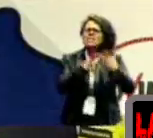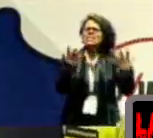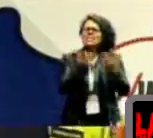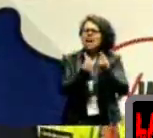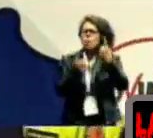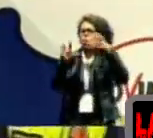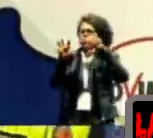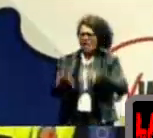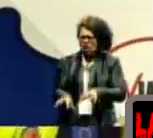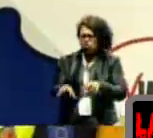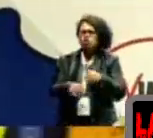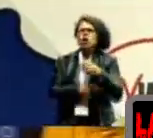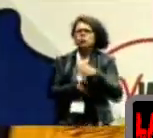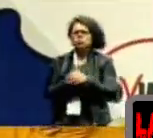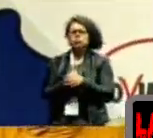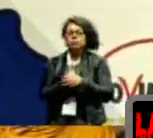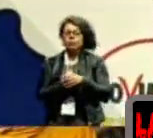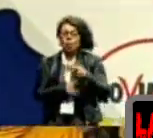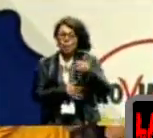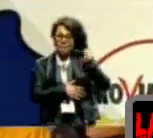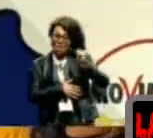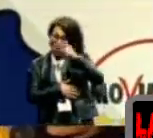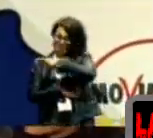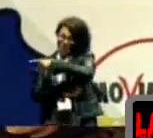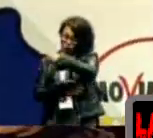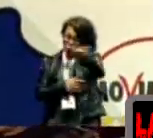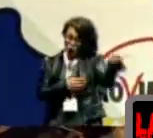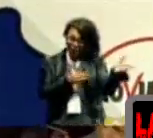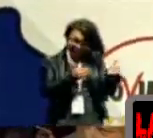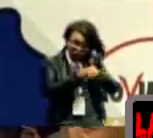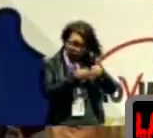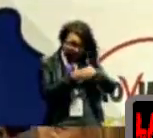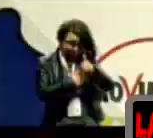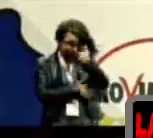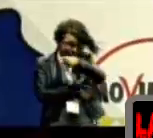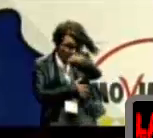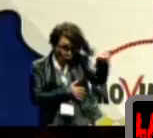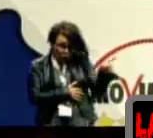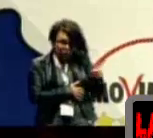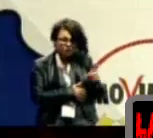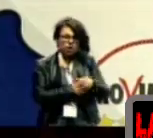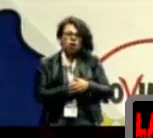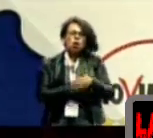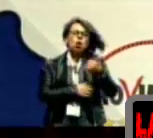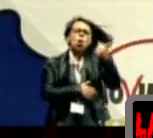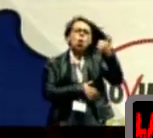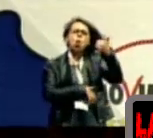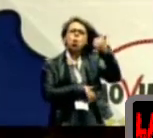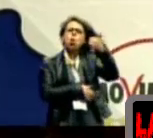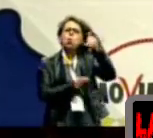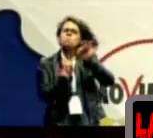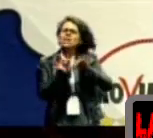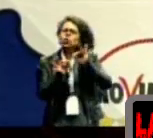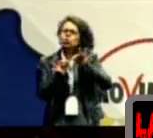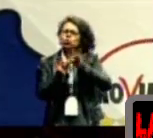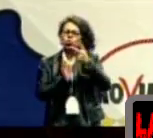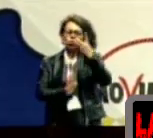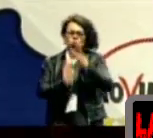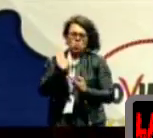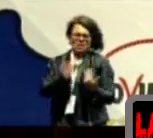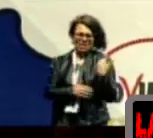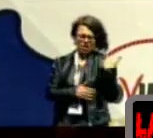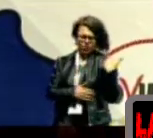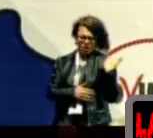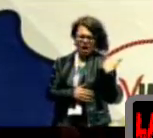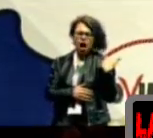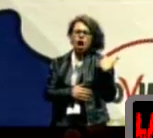vorrei che voi Io mi metto qua a fianco a voi deste il benvenuto perché da due mesi a questa parte da normali cittadini sono stati quelli più